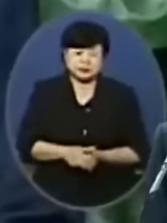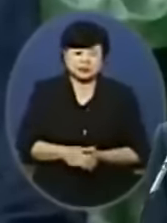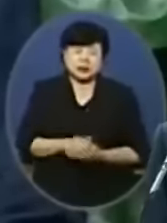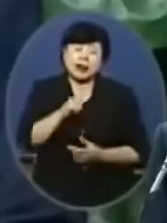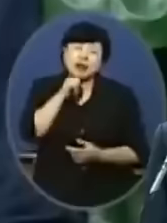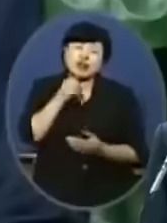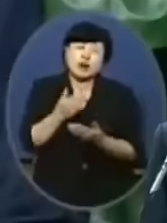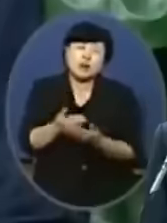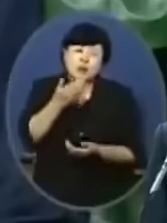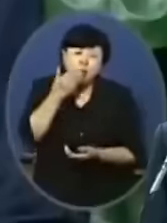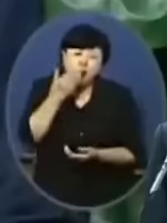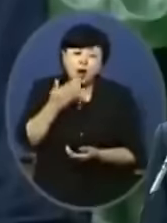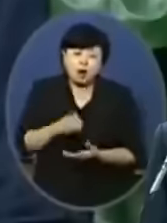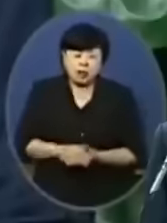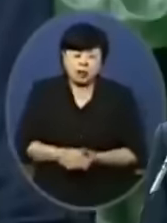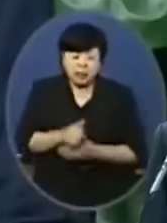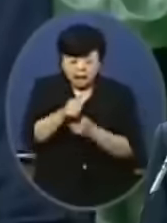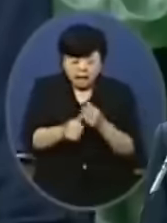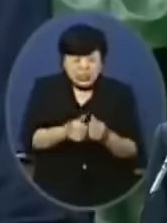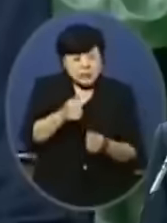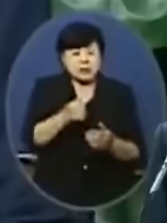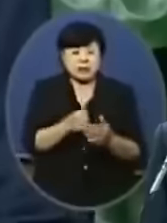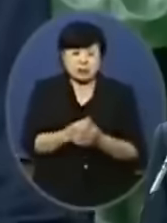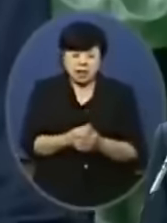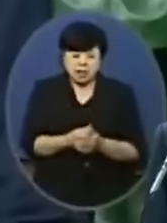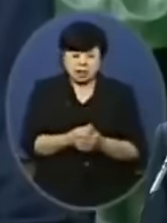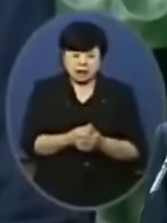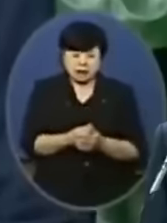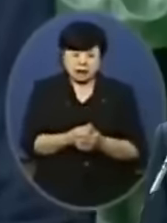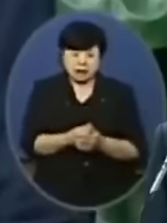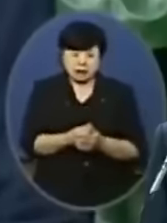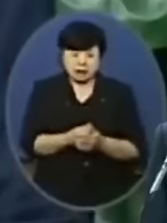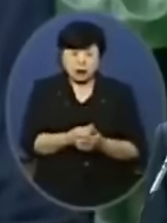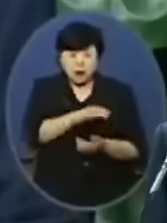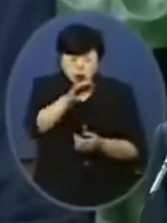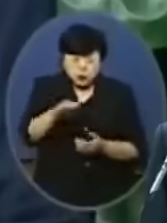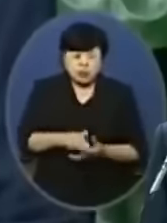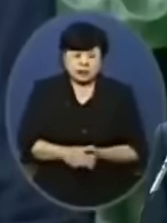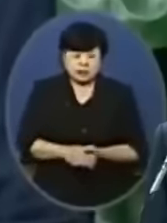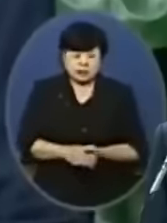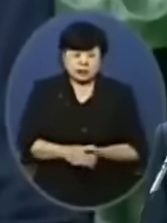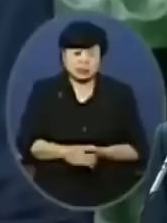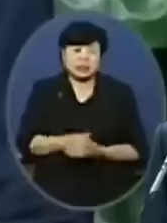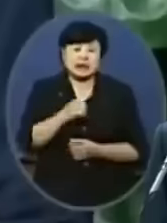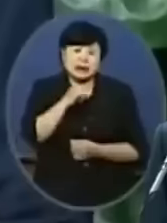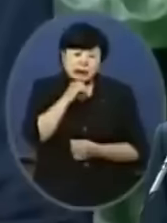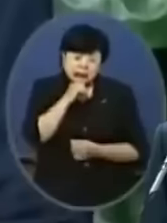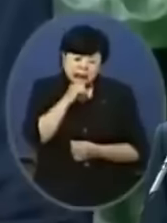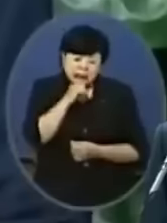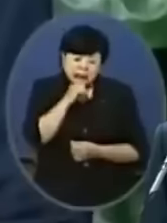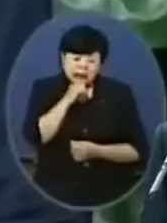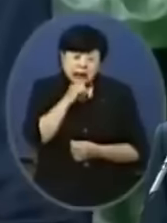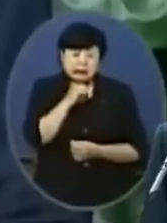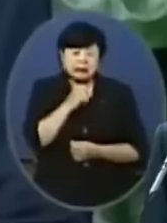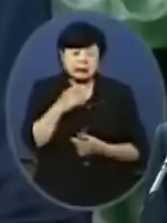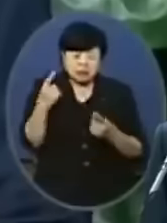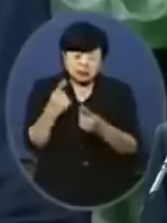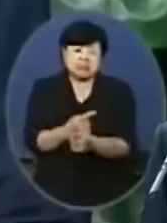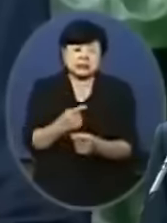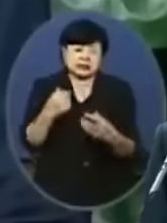얻어먹고 그래 살았었습니다. 하나님이 그것은 너희들 잘 살게 하기 위해서